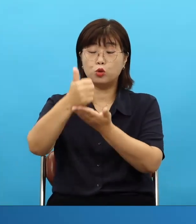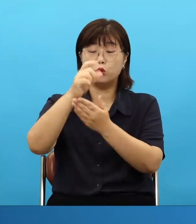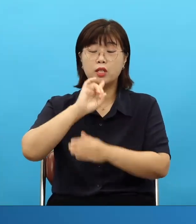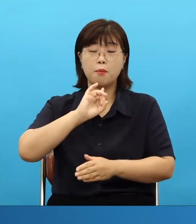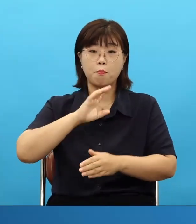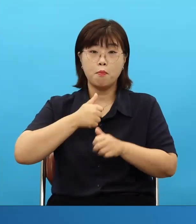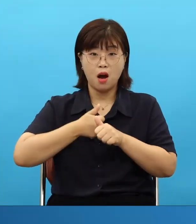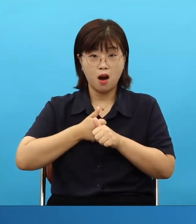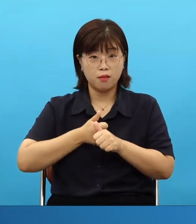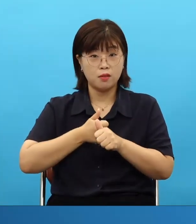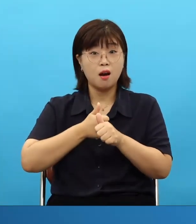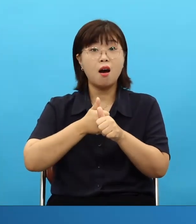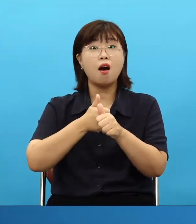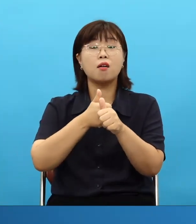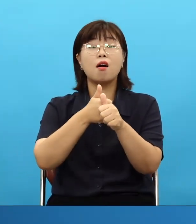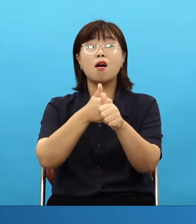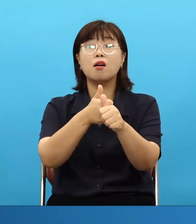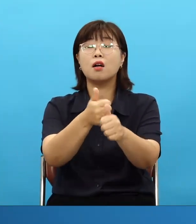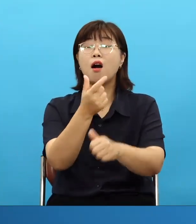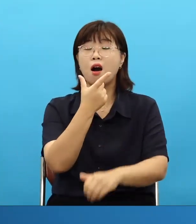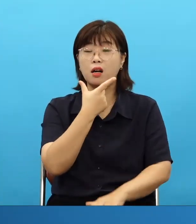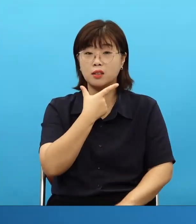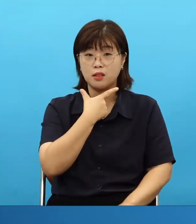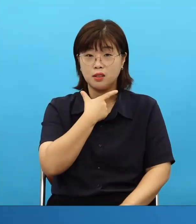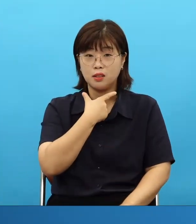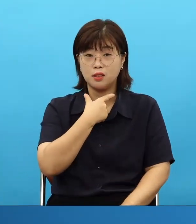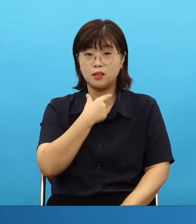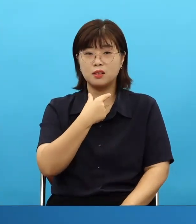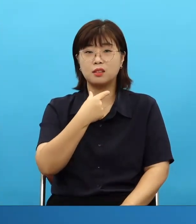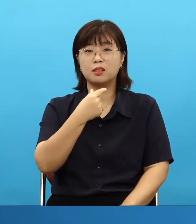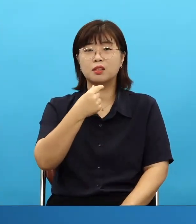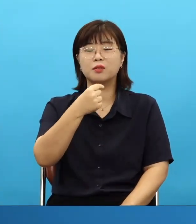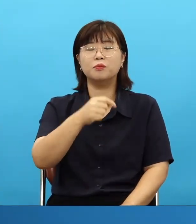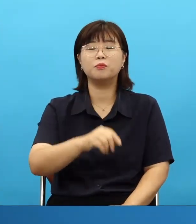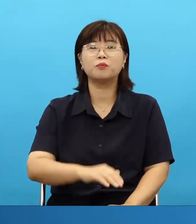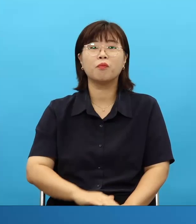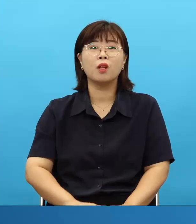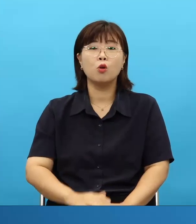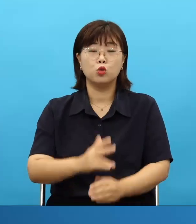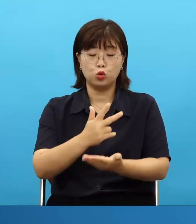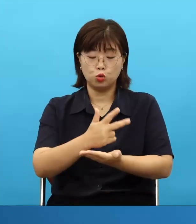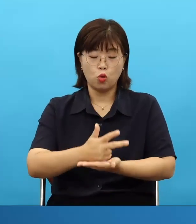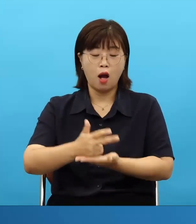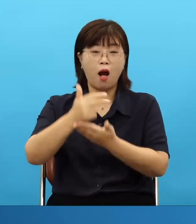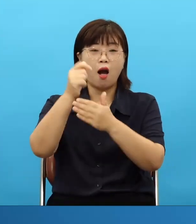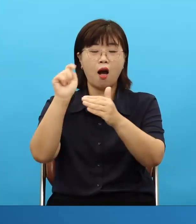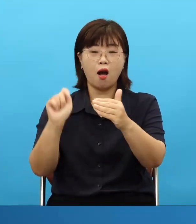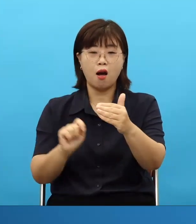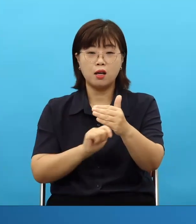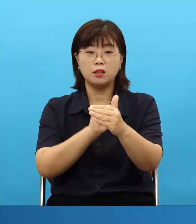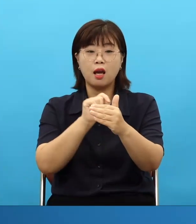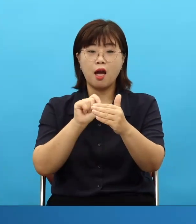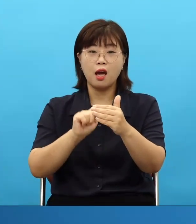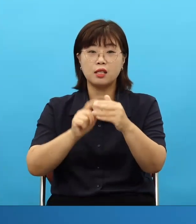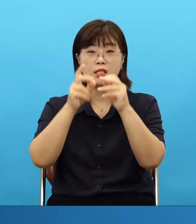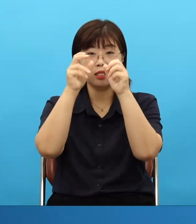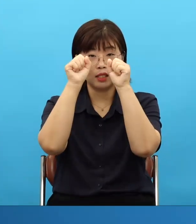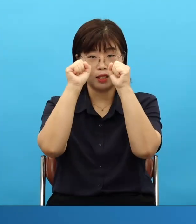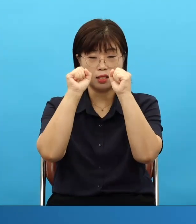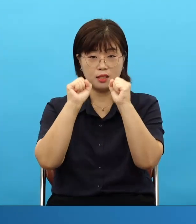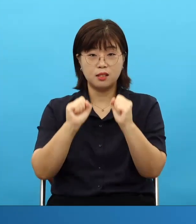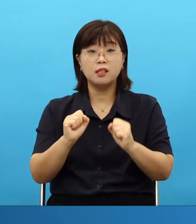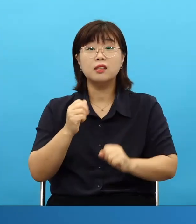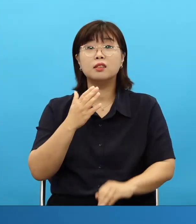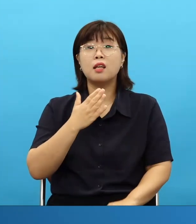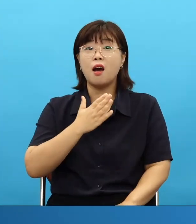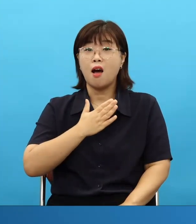다시 찬송합시다. 주 안에 있는 나에게 주 안에